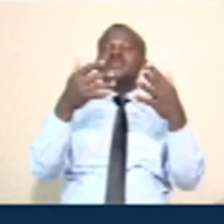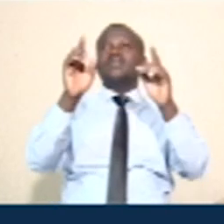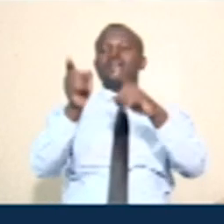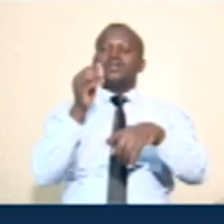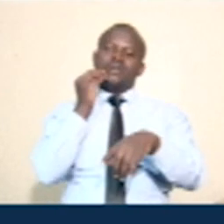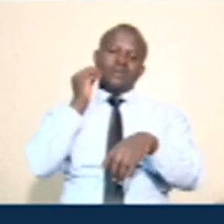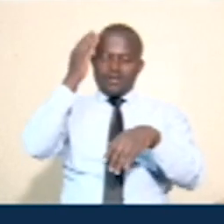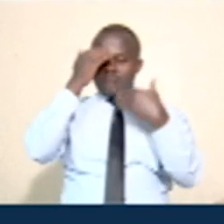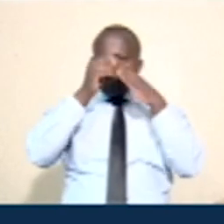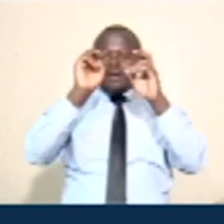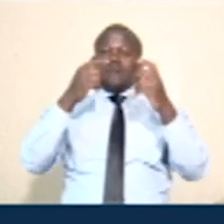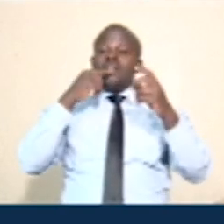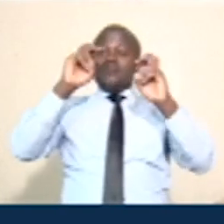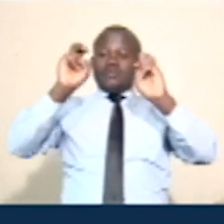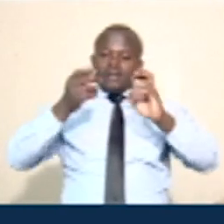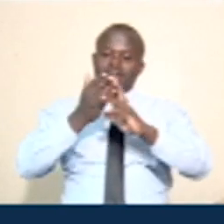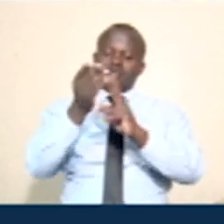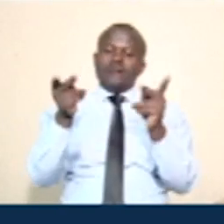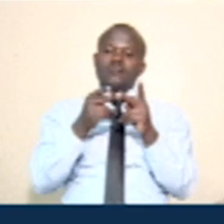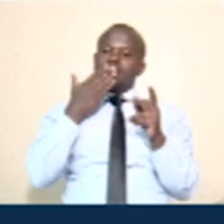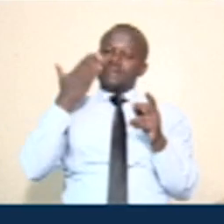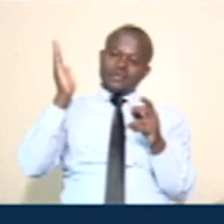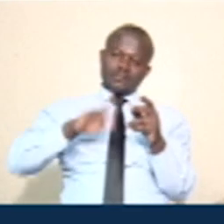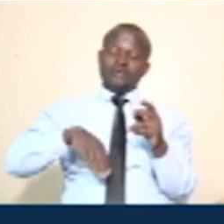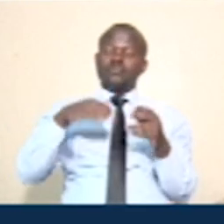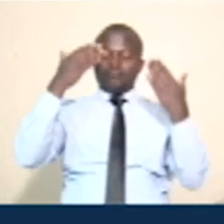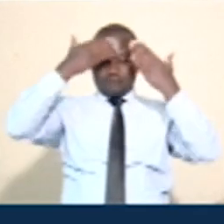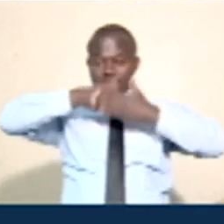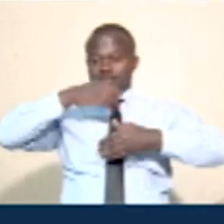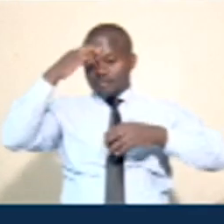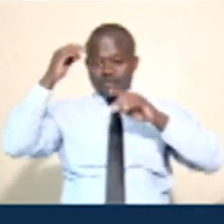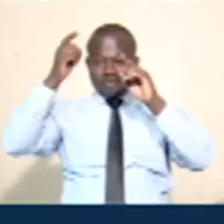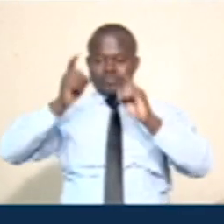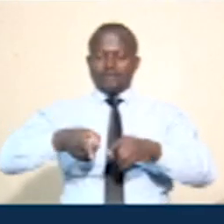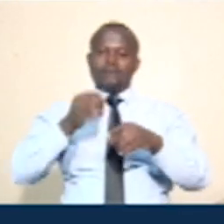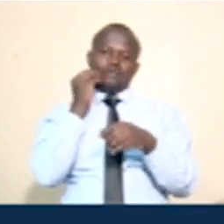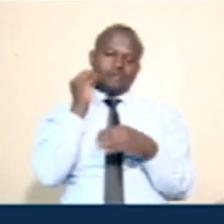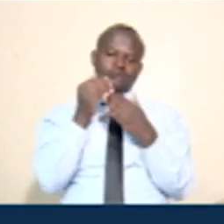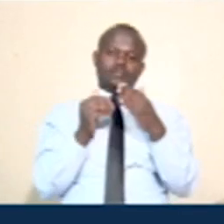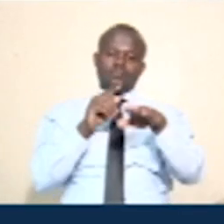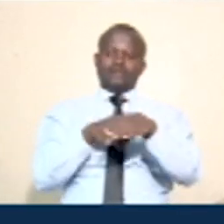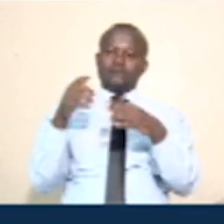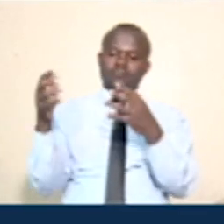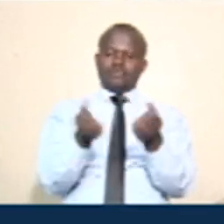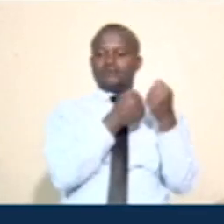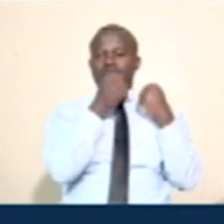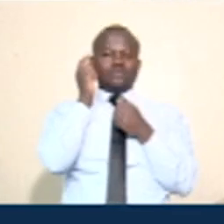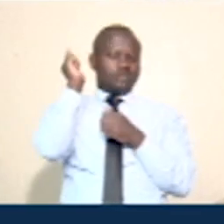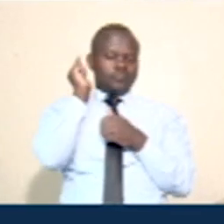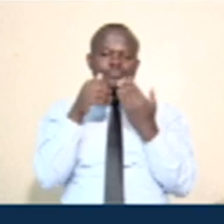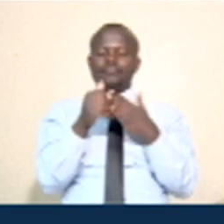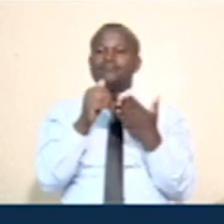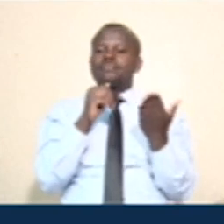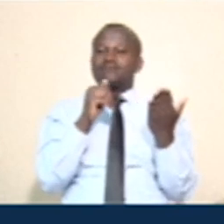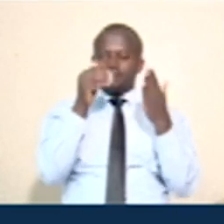batashye kubera ko bavuga bati turanyura ahantu hatabona niyo mpamvu tugomba gutaha kare hatagira udushikuza telefone hatagira